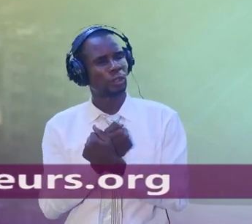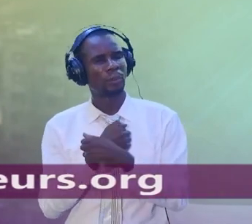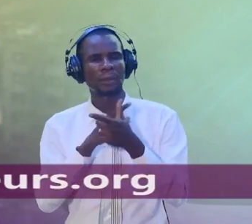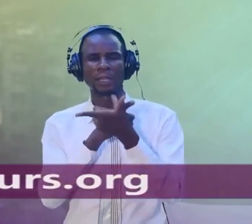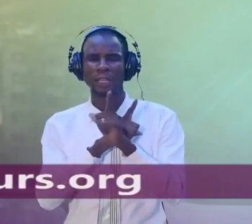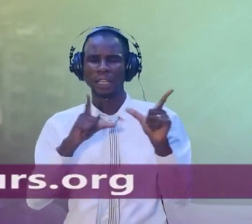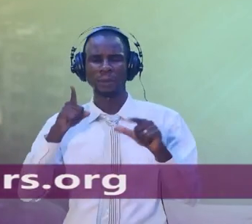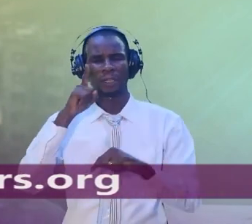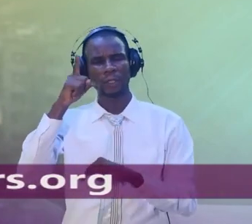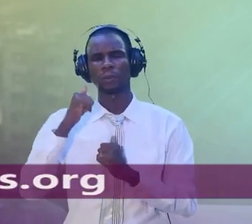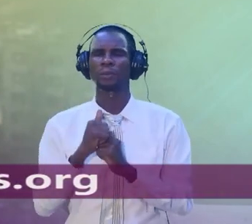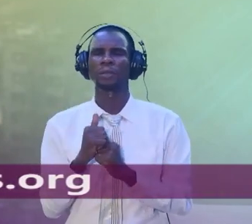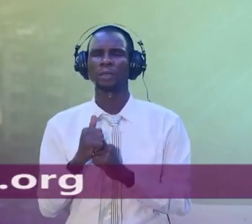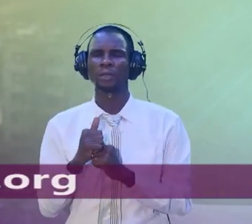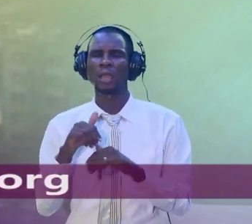na mapepo,